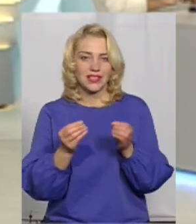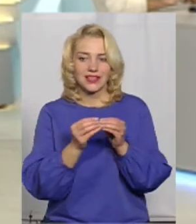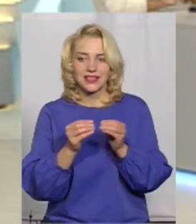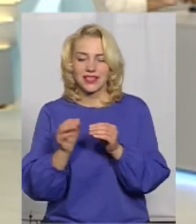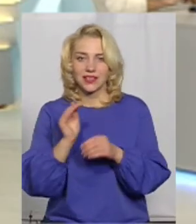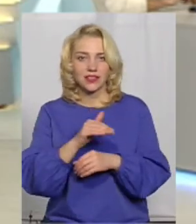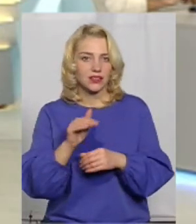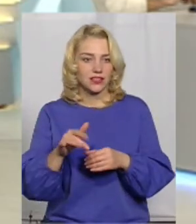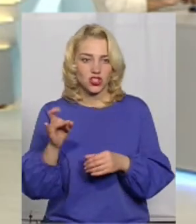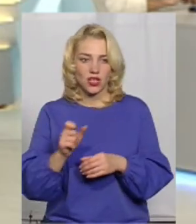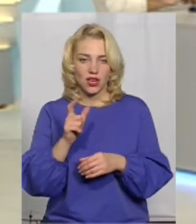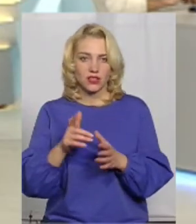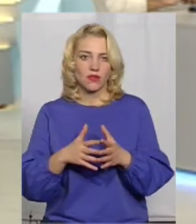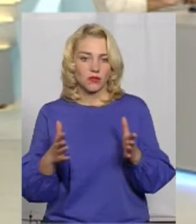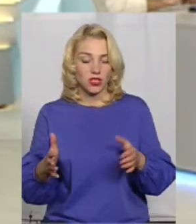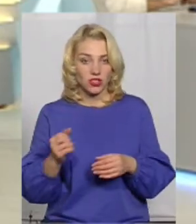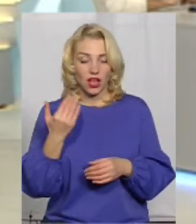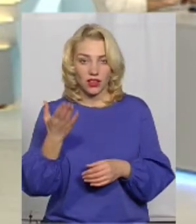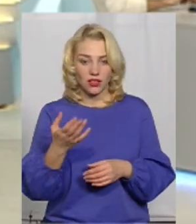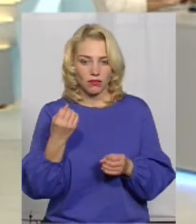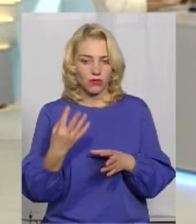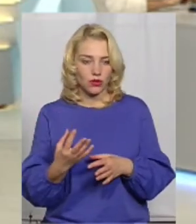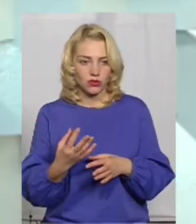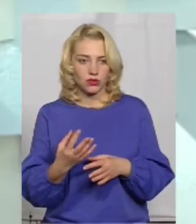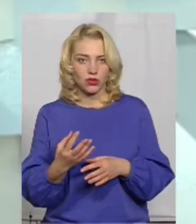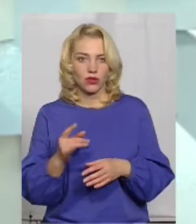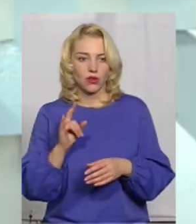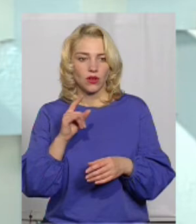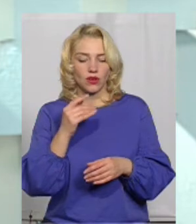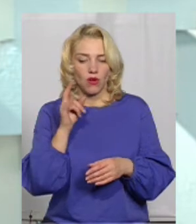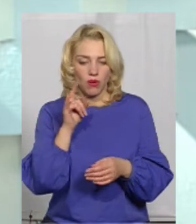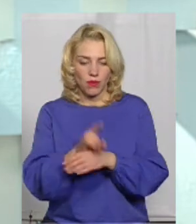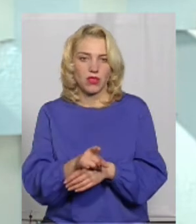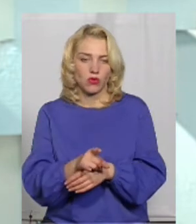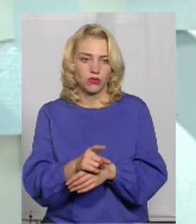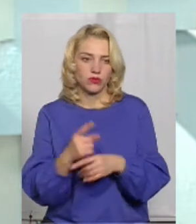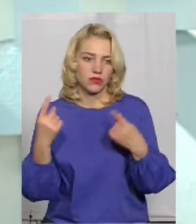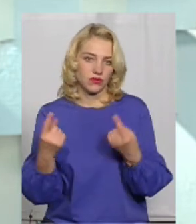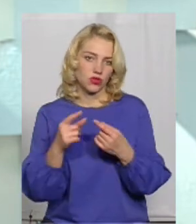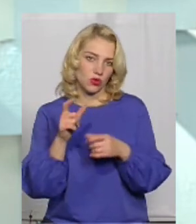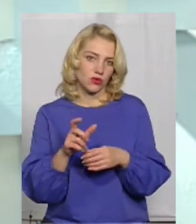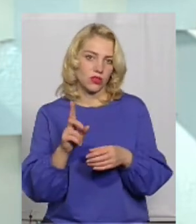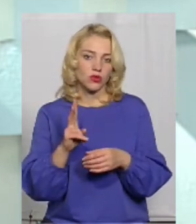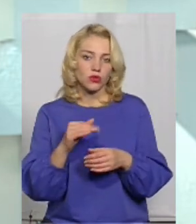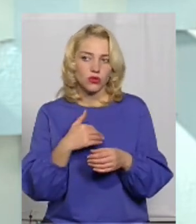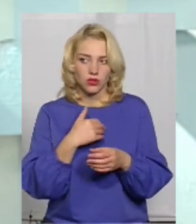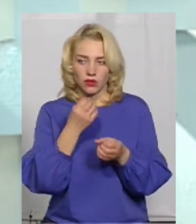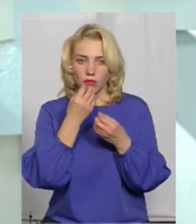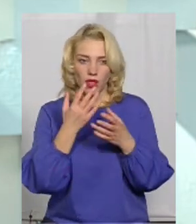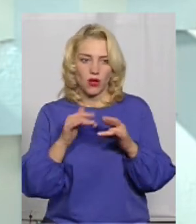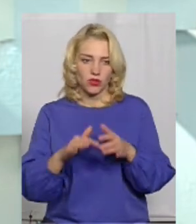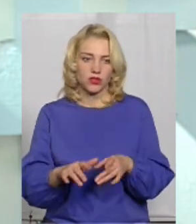десятки тисяч разів більше. А ти просто обманула там чи обманув звичайну людину, яка хотіла зробити